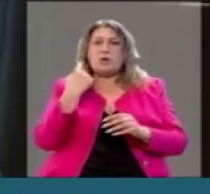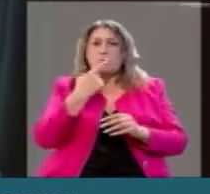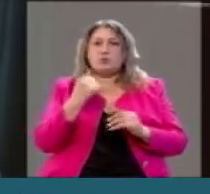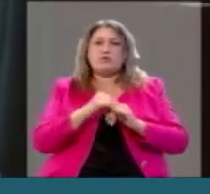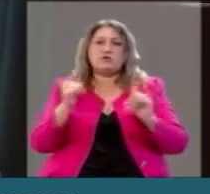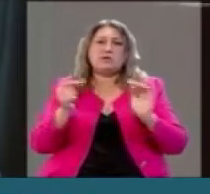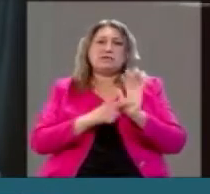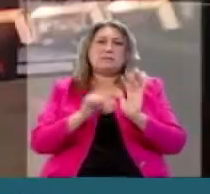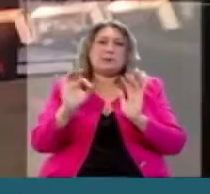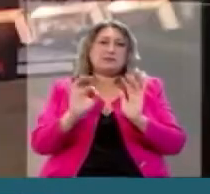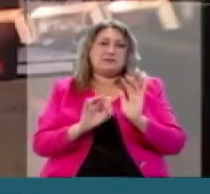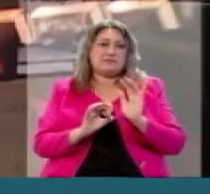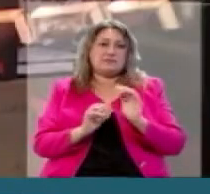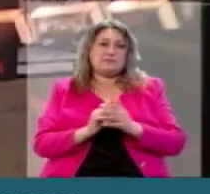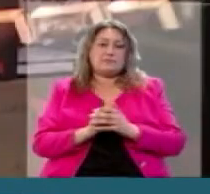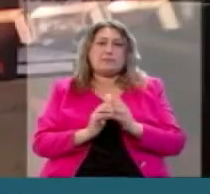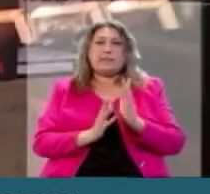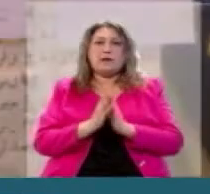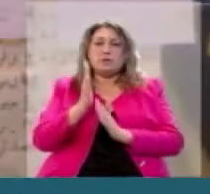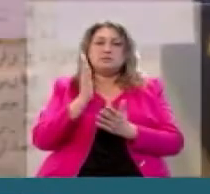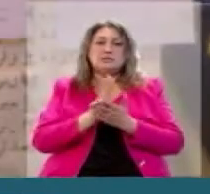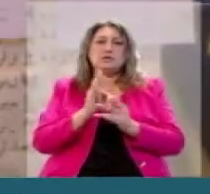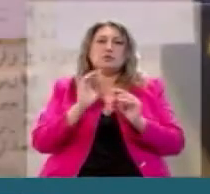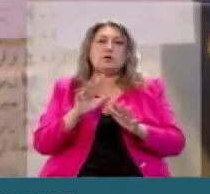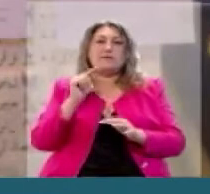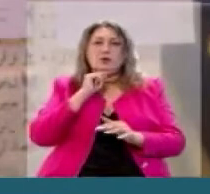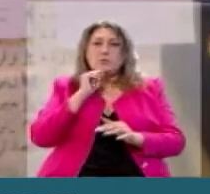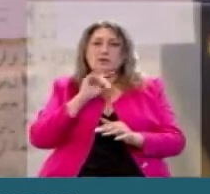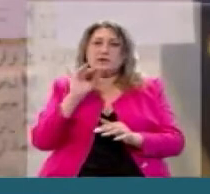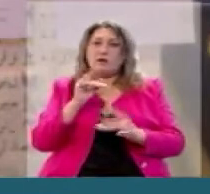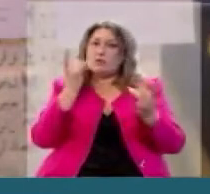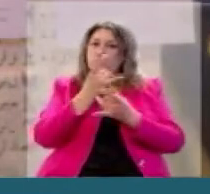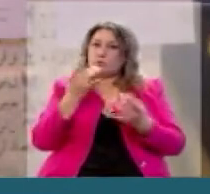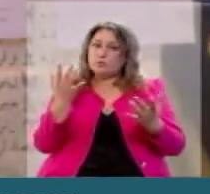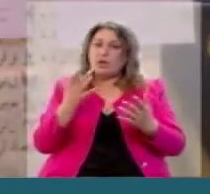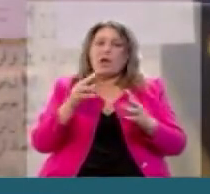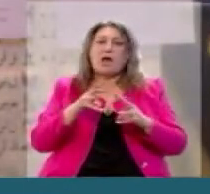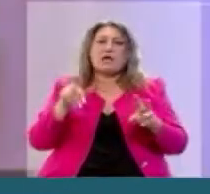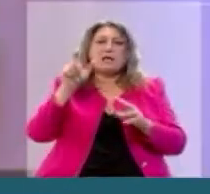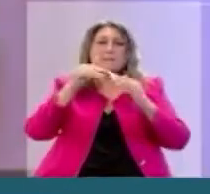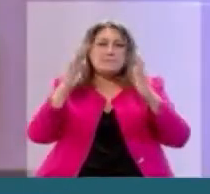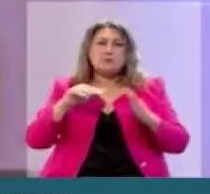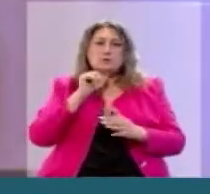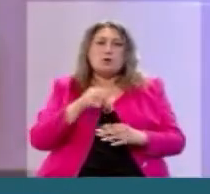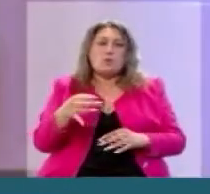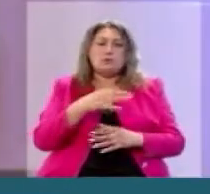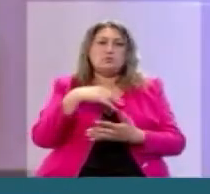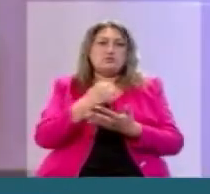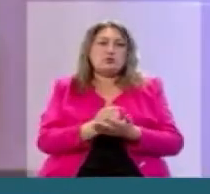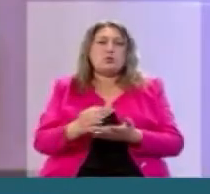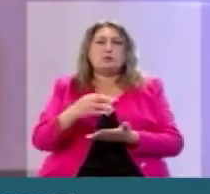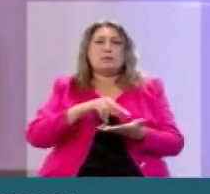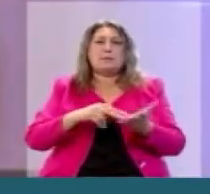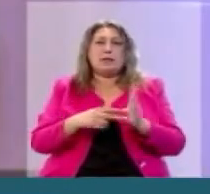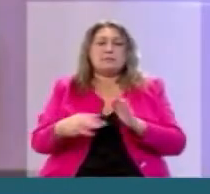на 7%. Рост наблюдается не только в экономике, но и в сфере культуры. Акиматом Кустанайской области утвержден областной